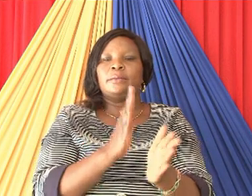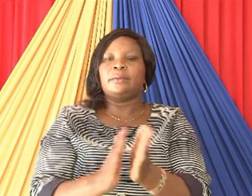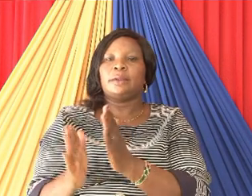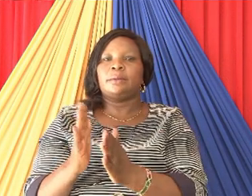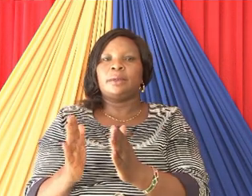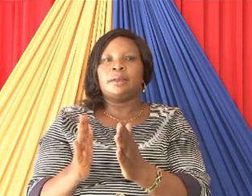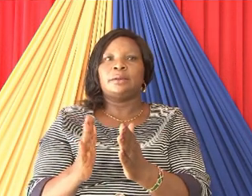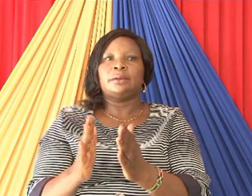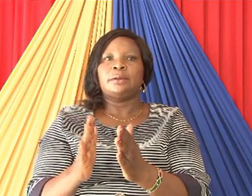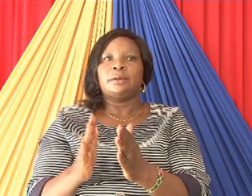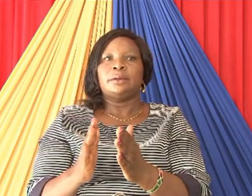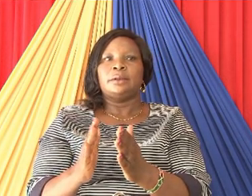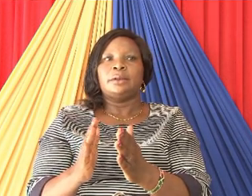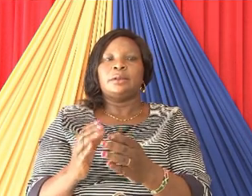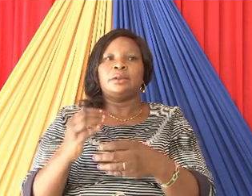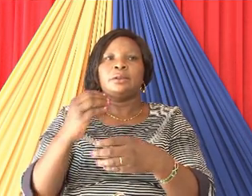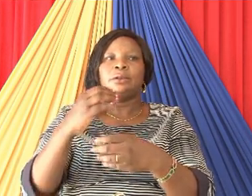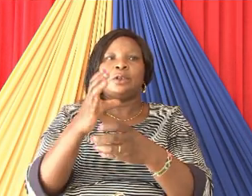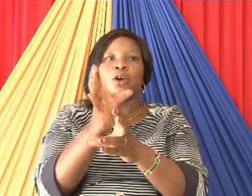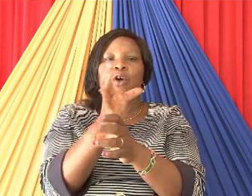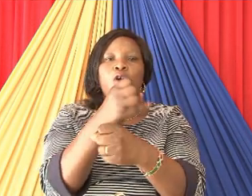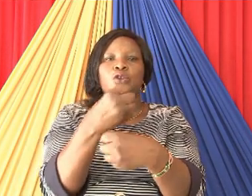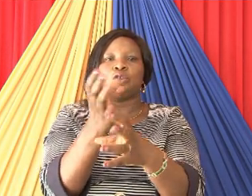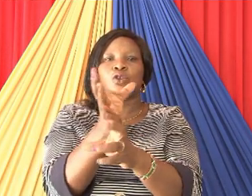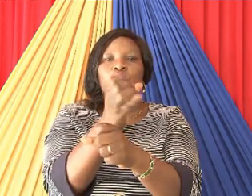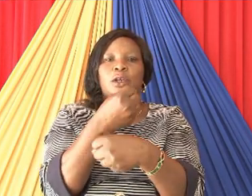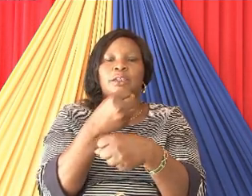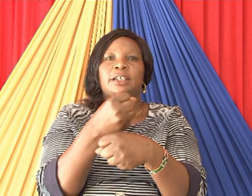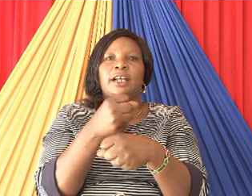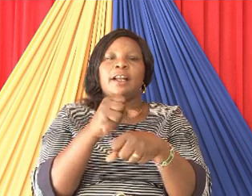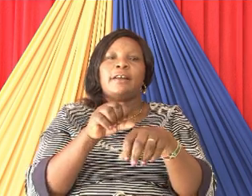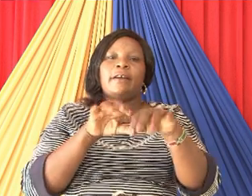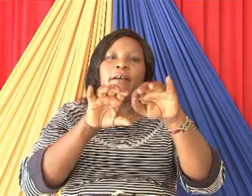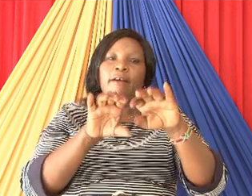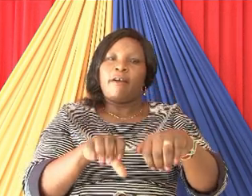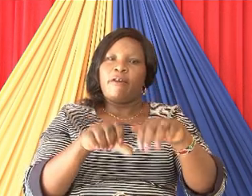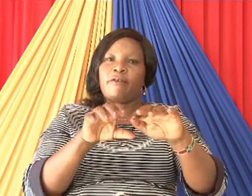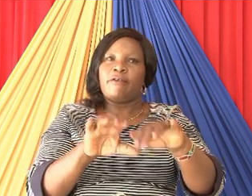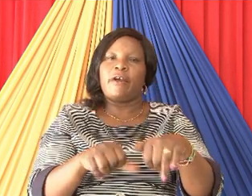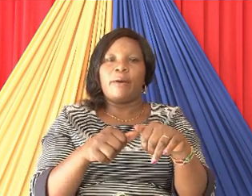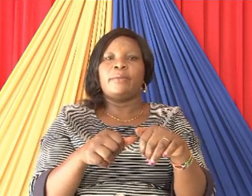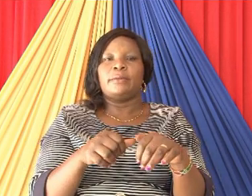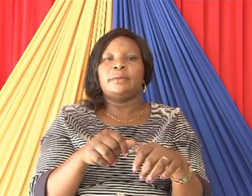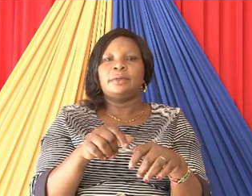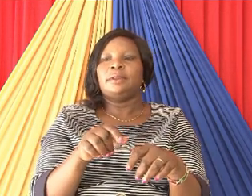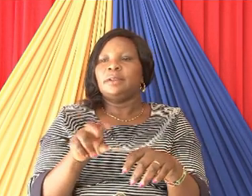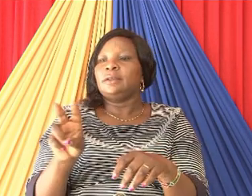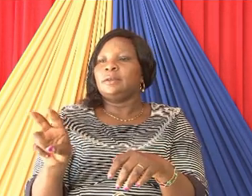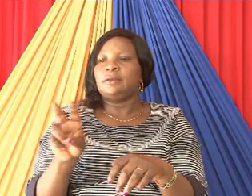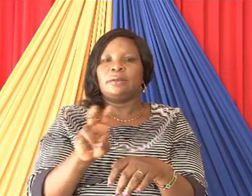akalitengeneza shamba la mizabibu, akafanya hadaki kulizunguka lile shamba, akatoa na